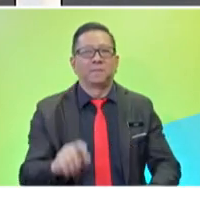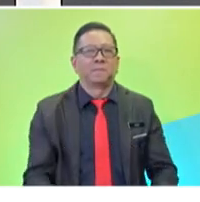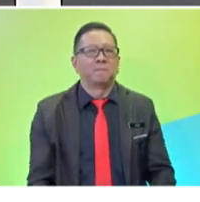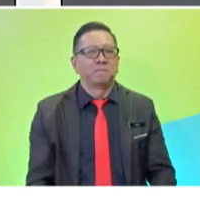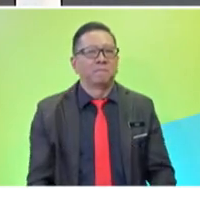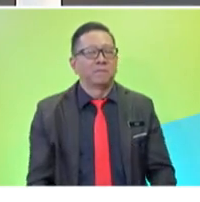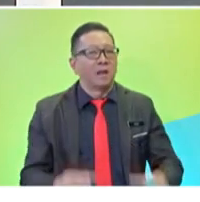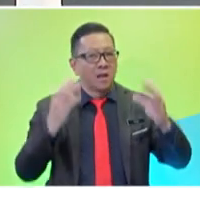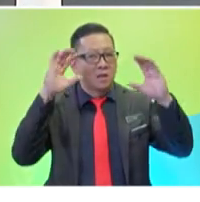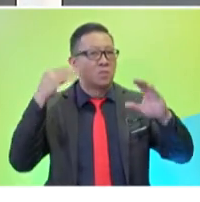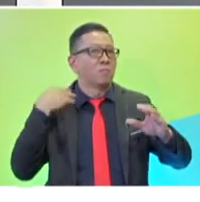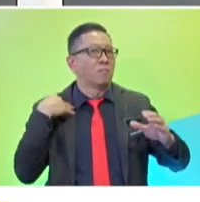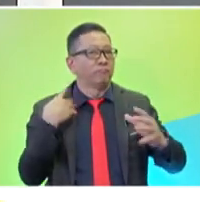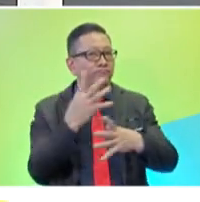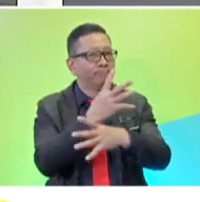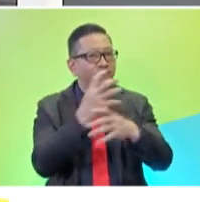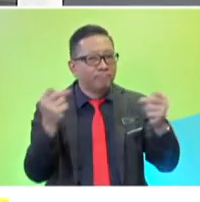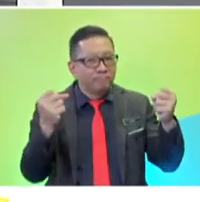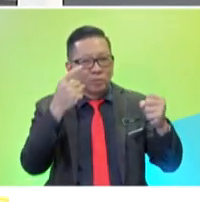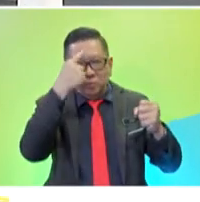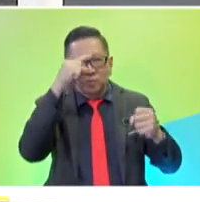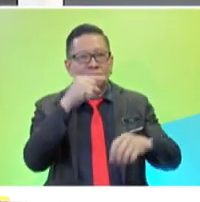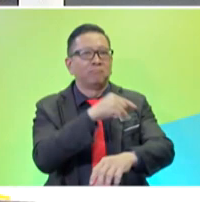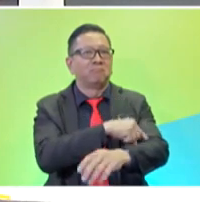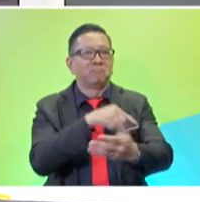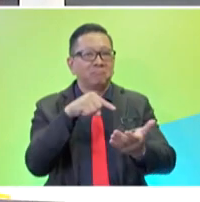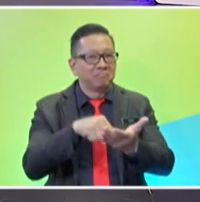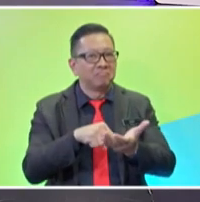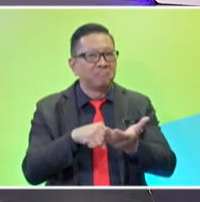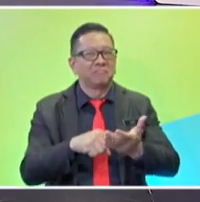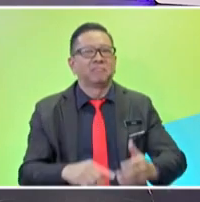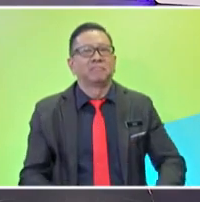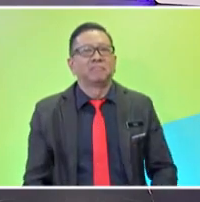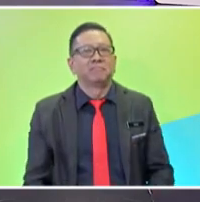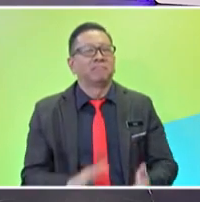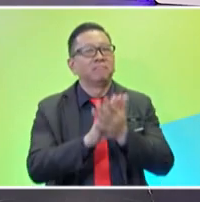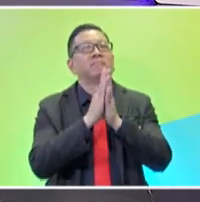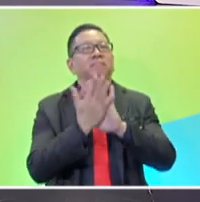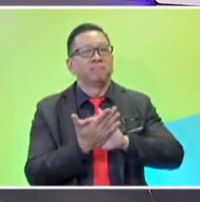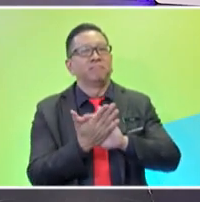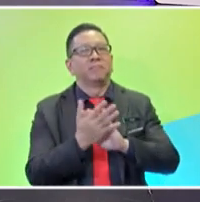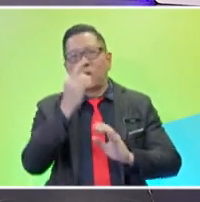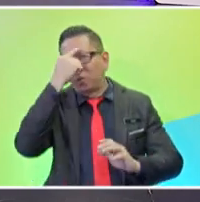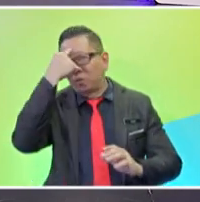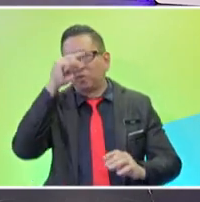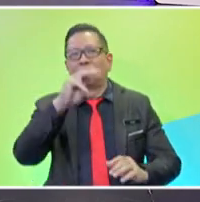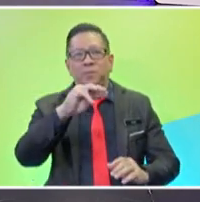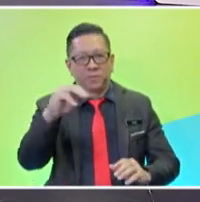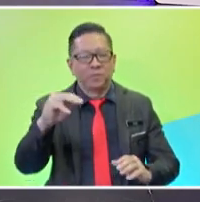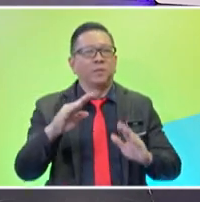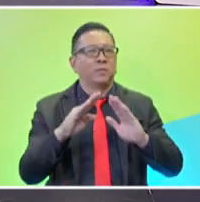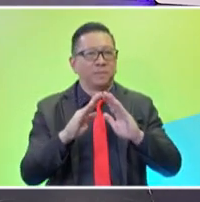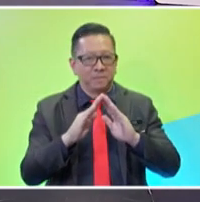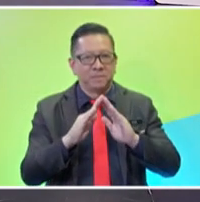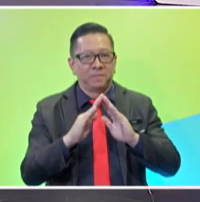dalam topik pembelajaran kita pada hari ini untuk murid-murid kita di rumah sana Oke jadi untuk pelajar di rumah ya